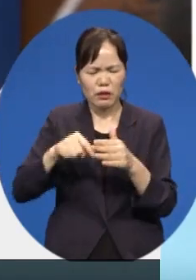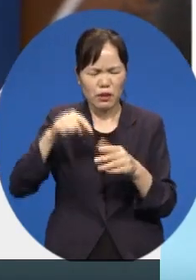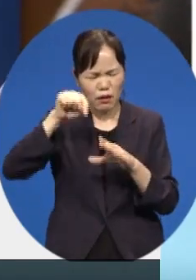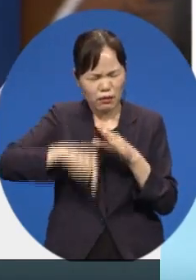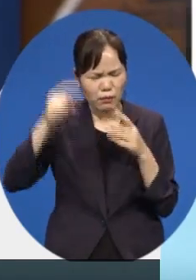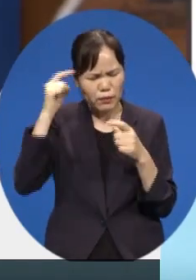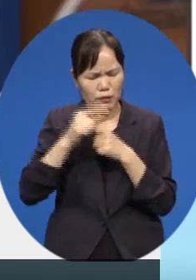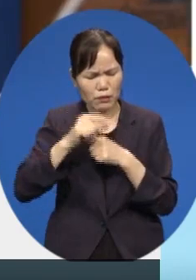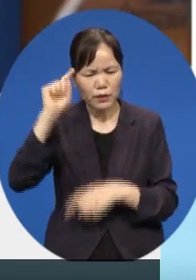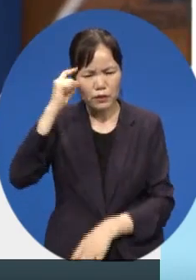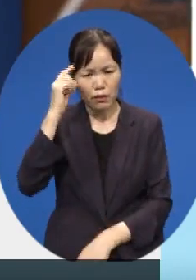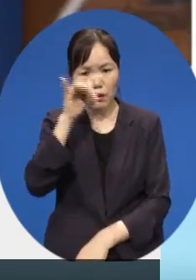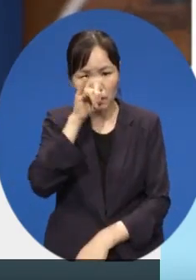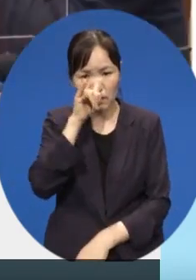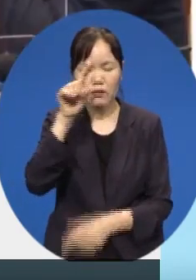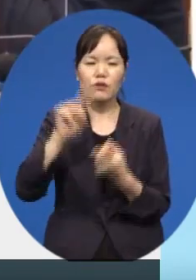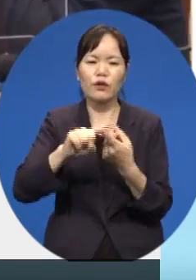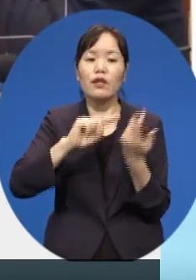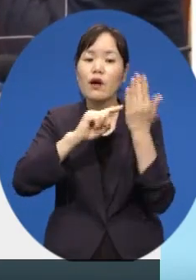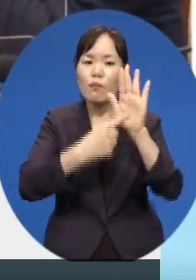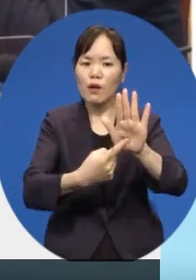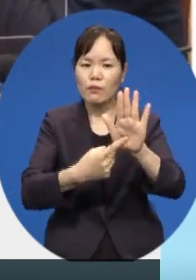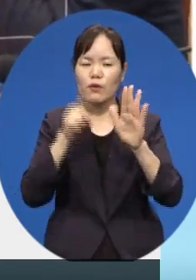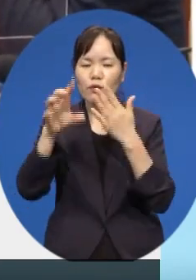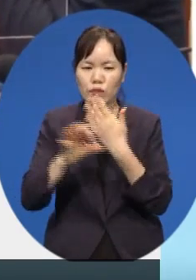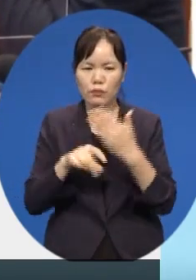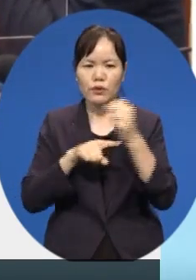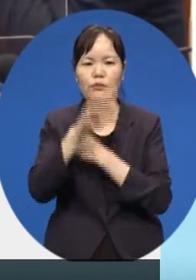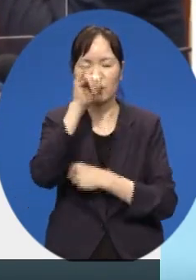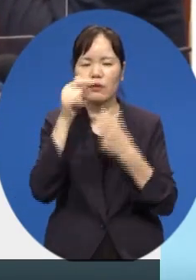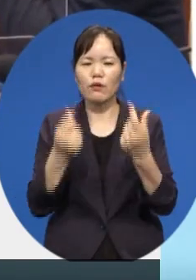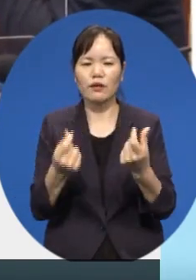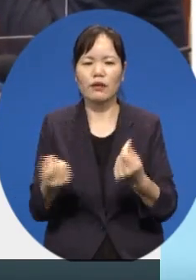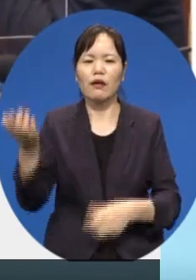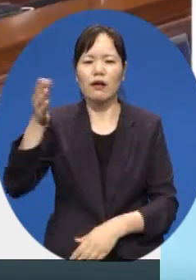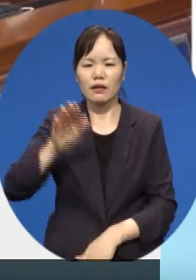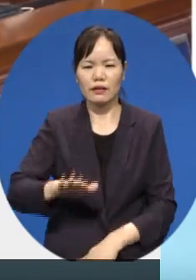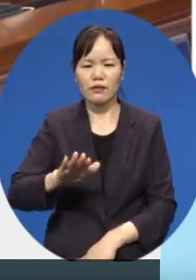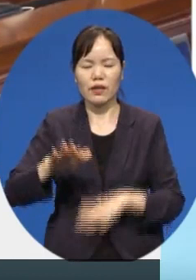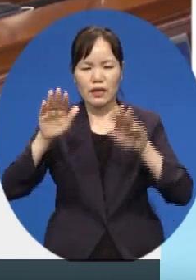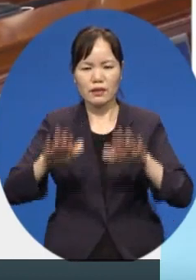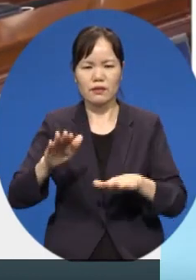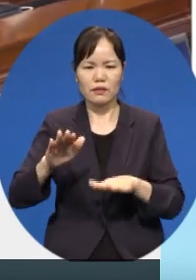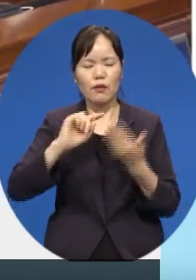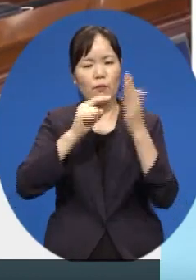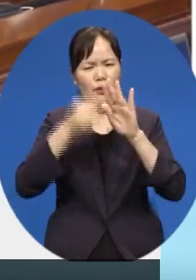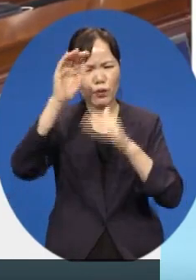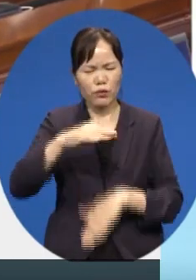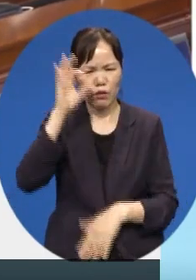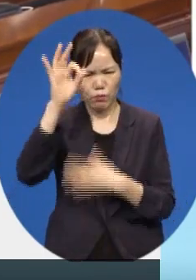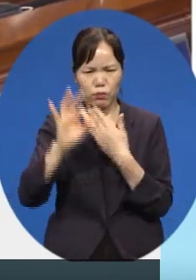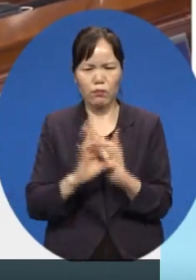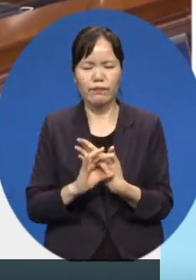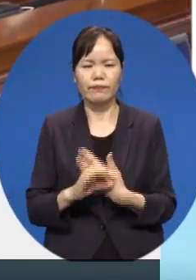고민과 철학이 있었는지를 갖다가 드러낸다면 좀 그것도 의미 있는 일이라고 봅니다. 그런데 지금 나온 얘기만 놓고 보면